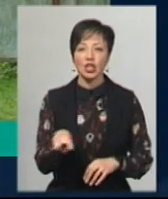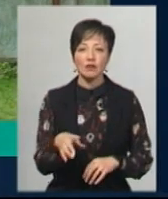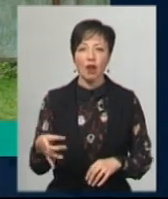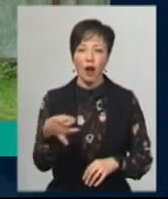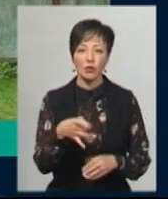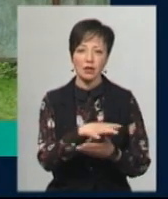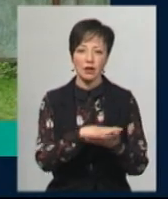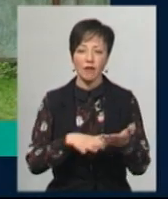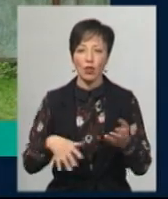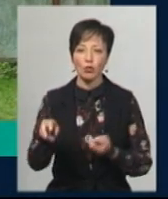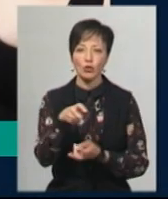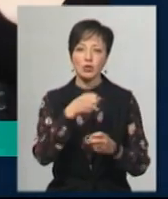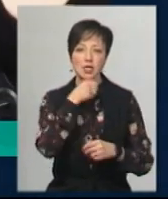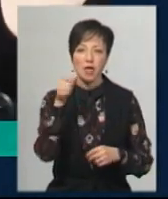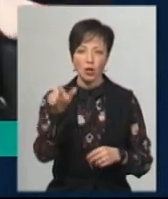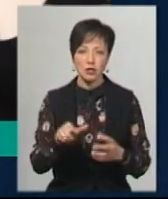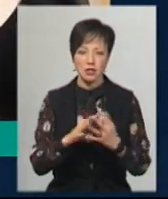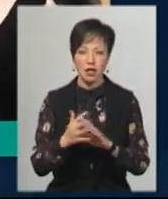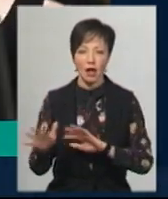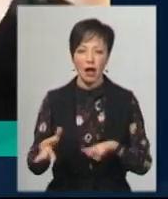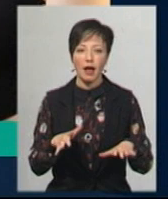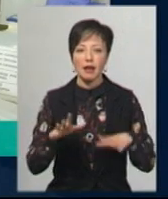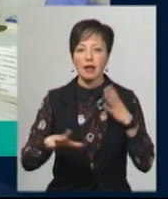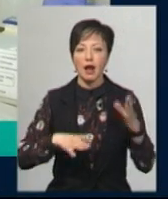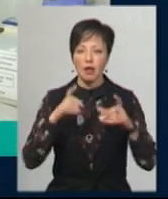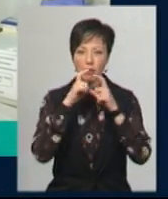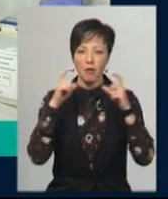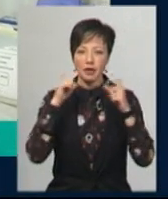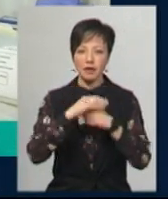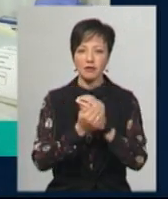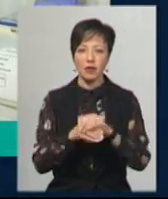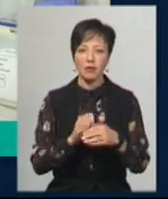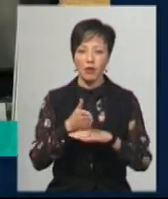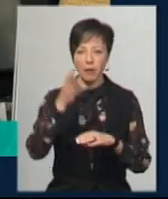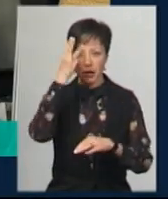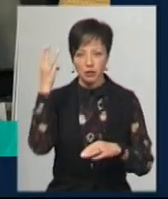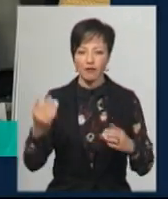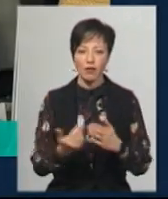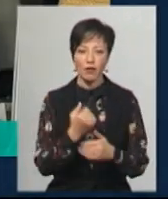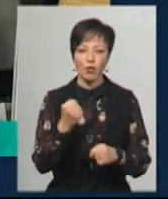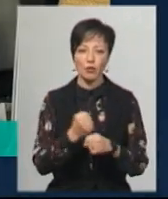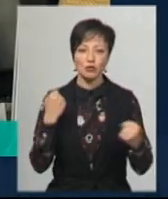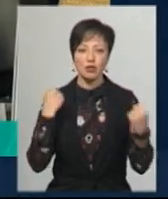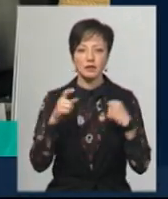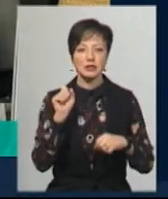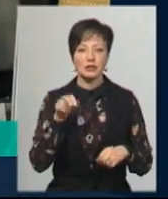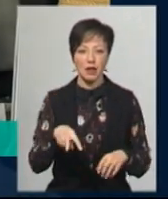тривають пошуки старости села. Тренери в масках та дезінфектори при вході. На Хмельниччині відновили роботу спортивні